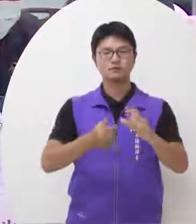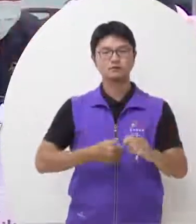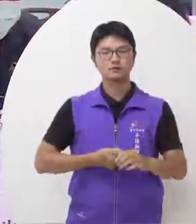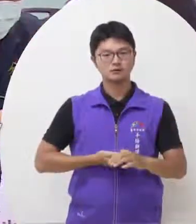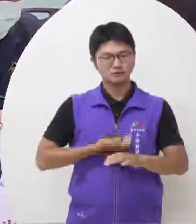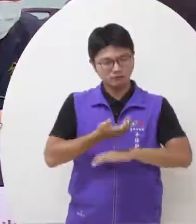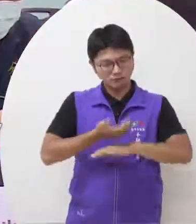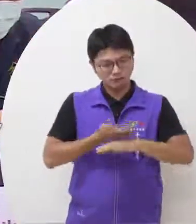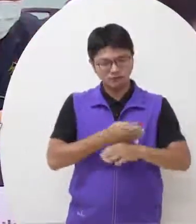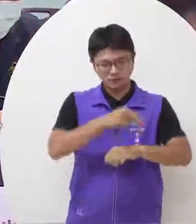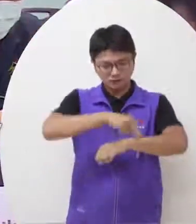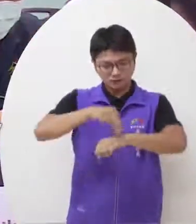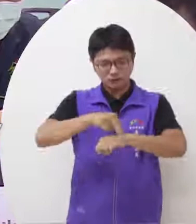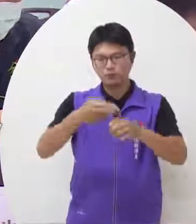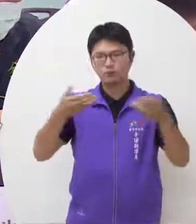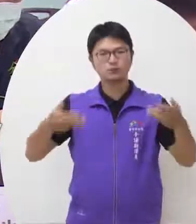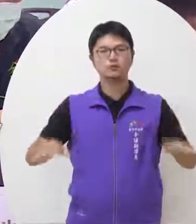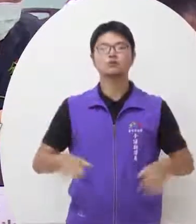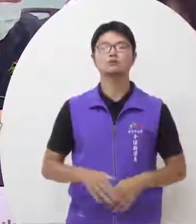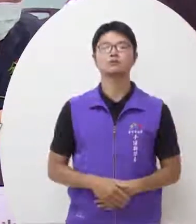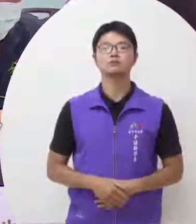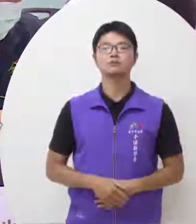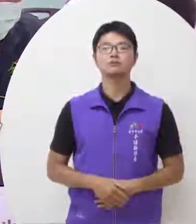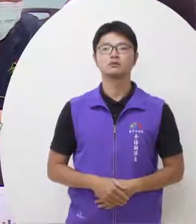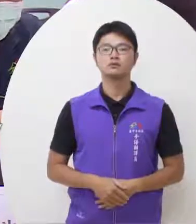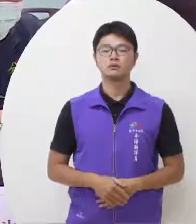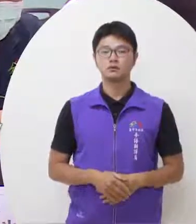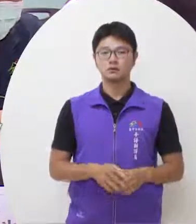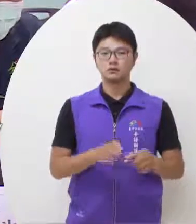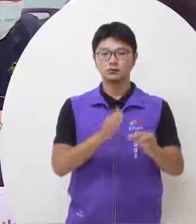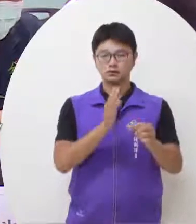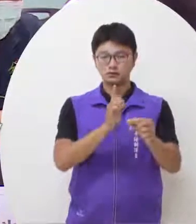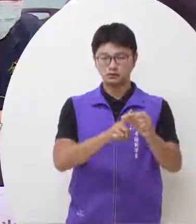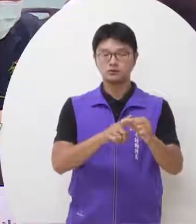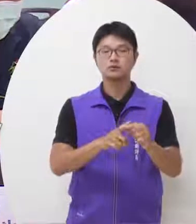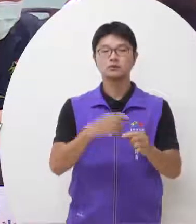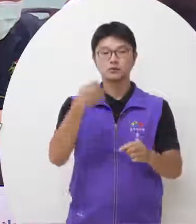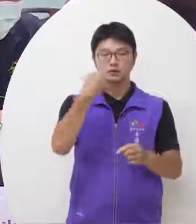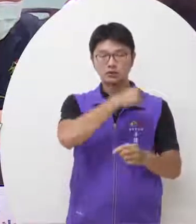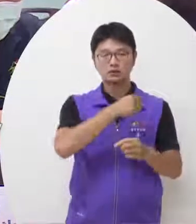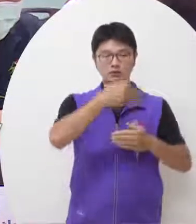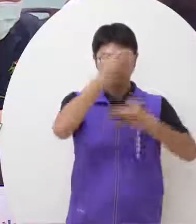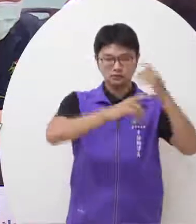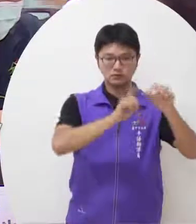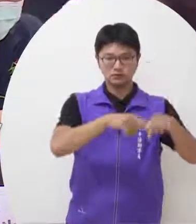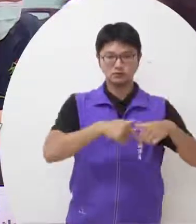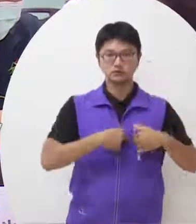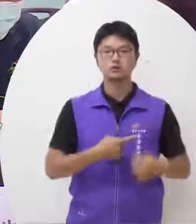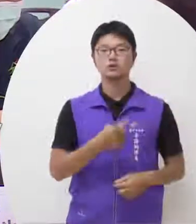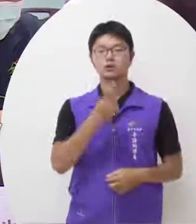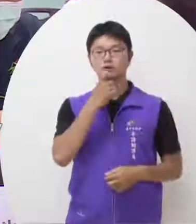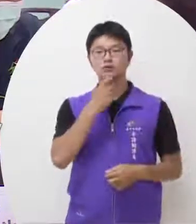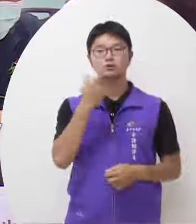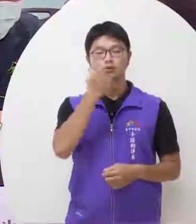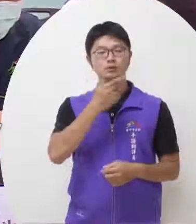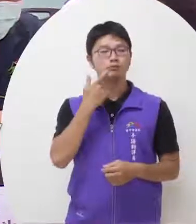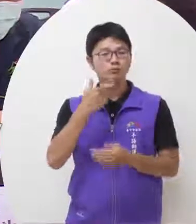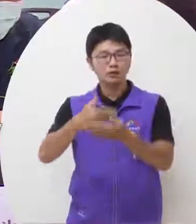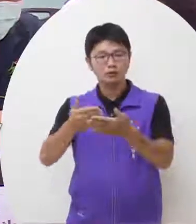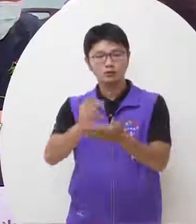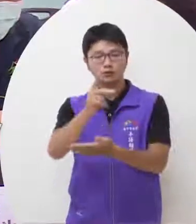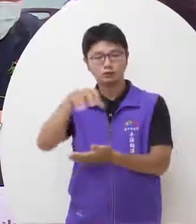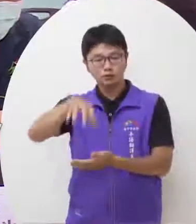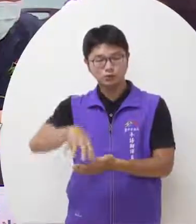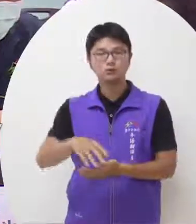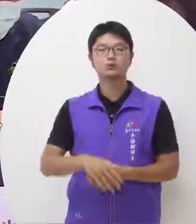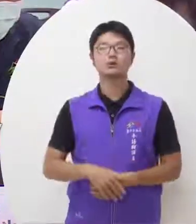多的事情，那我们在中台湾电影中心还有绿美图还有我们的中央公园听说十一月就要开幕了，